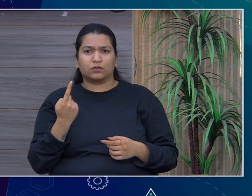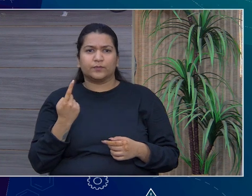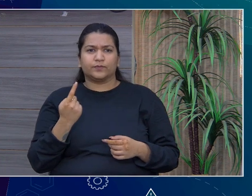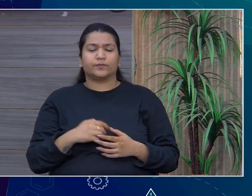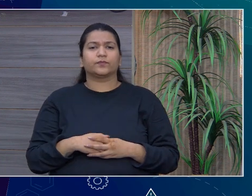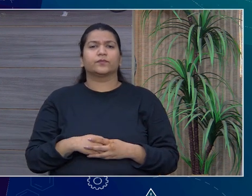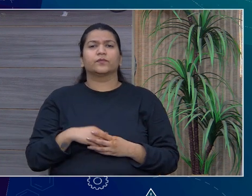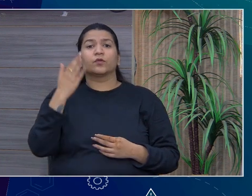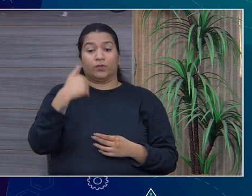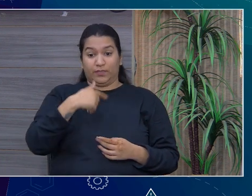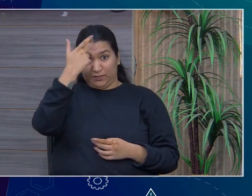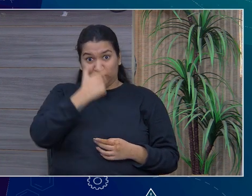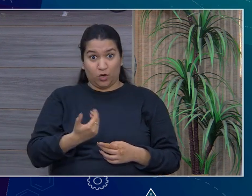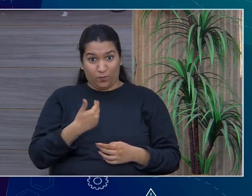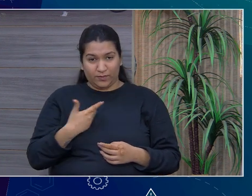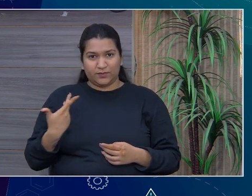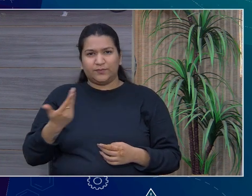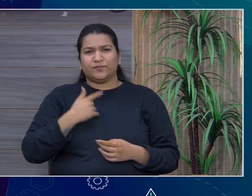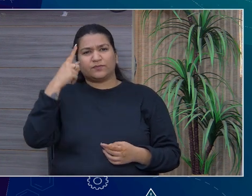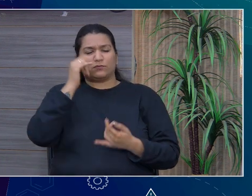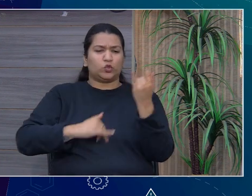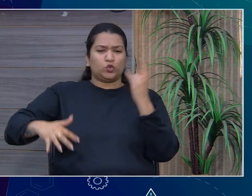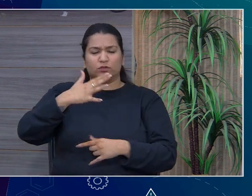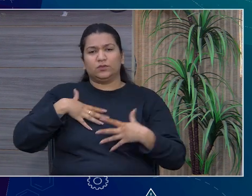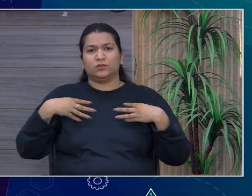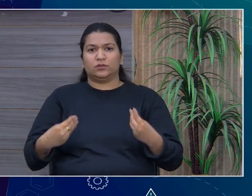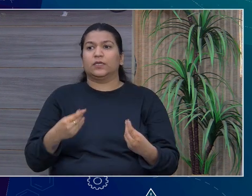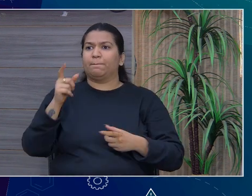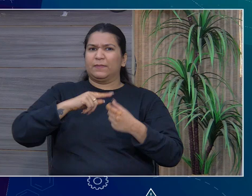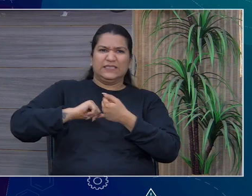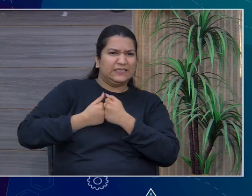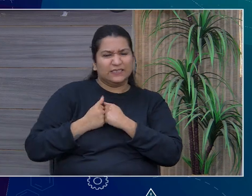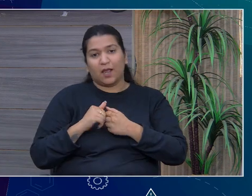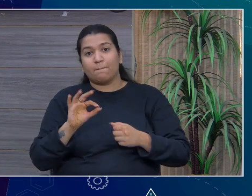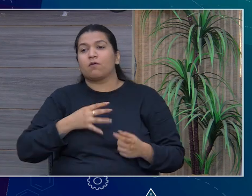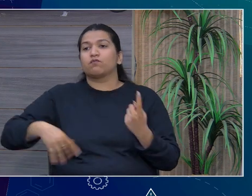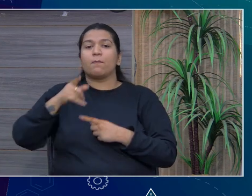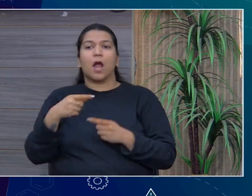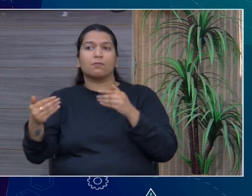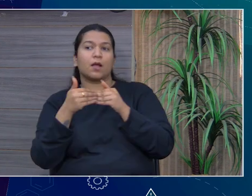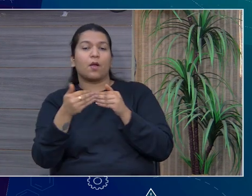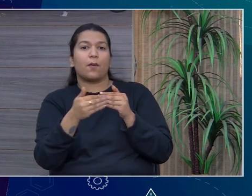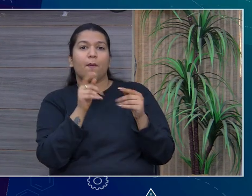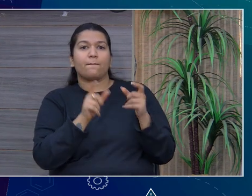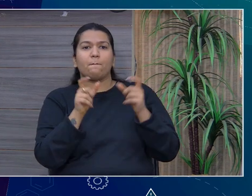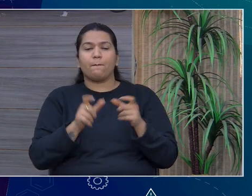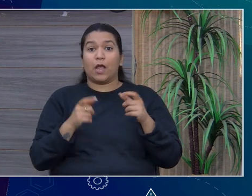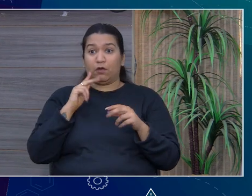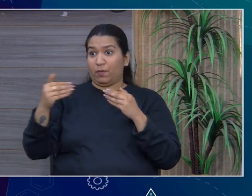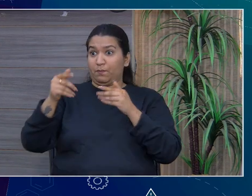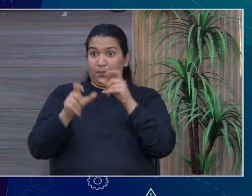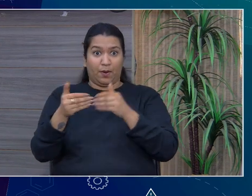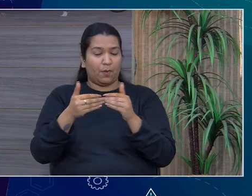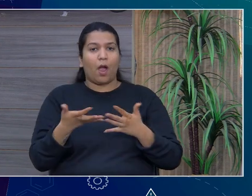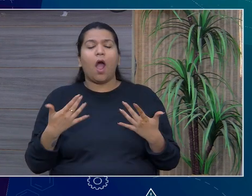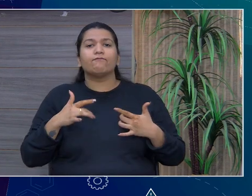हम इंसान हैं ह्यूमन बीइंग्स हैं हम सोशल बीइंग हैं तो हमें सोशली इन्वॉल्व होना बहुत ज़रूरी है। हम सोसाइटी से मिलकर ही बने हैं उन्हीं के साथ चलना